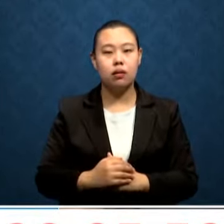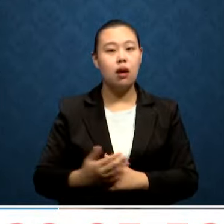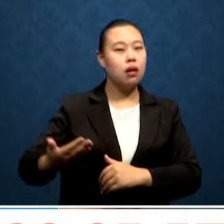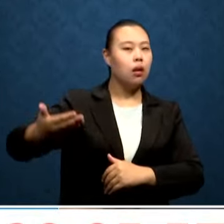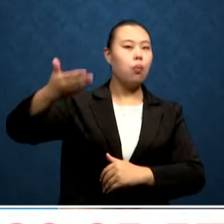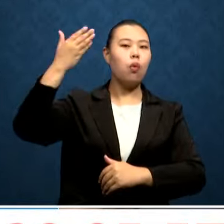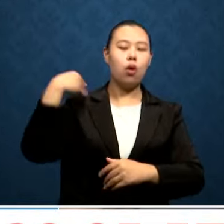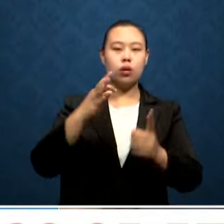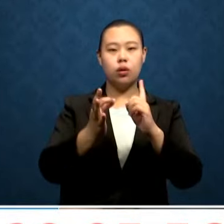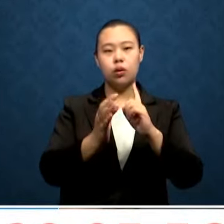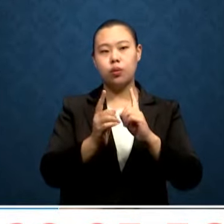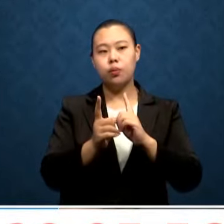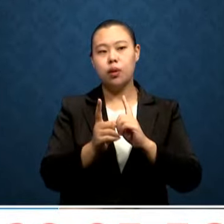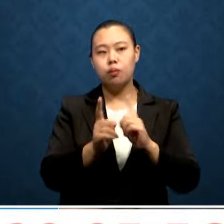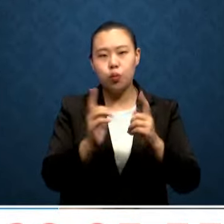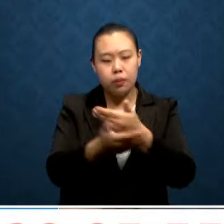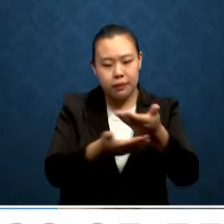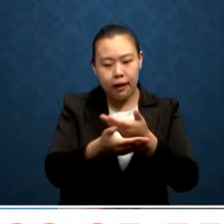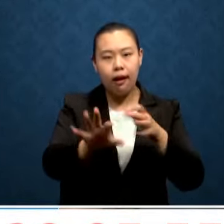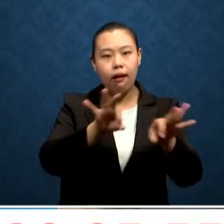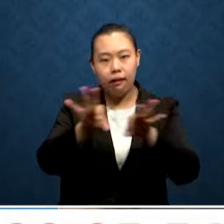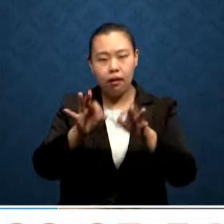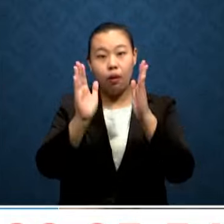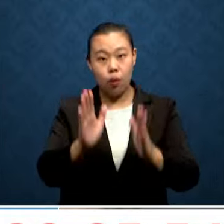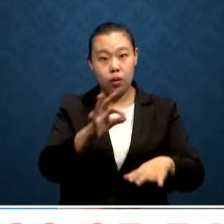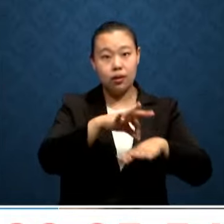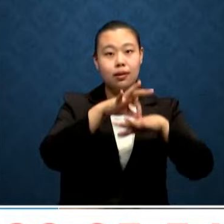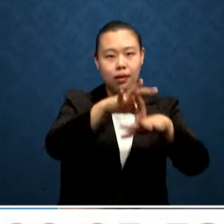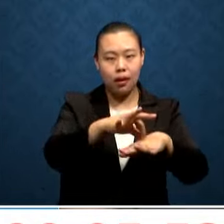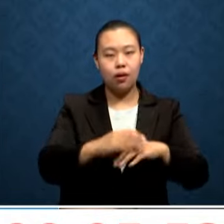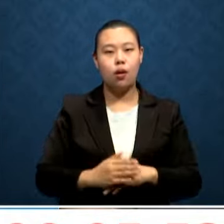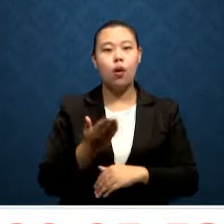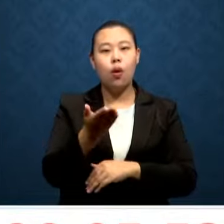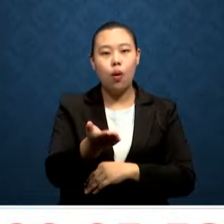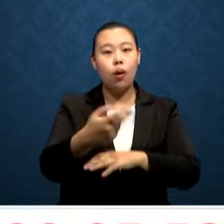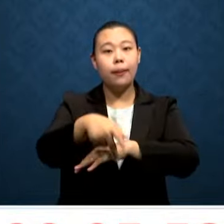กันณเวลานี้ขอให้ท่านประธานควบคุมการประชุมด้วยครับ